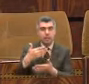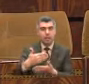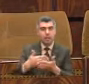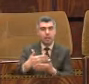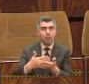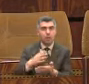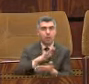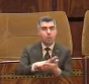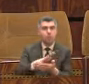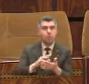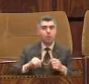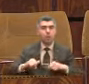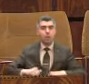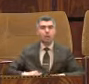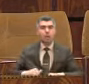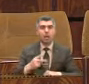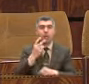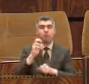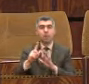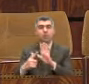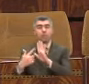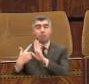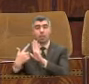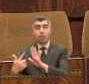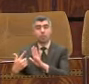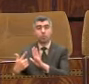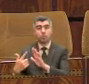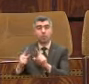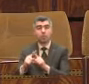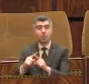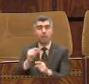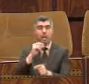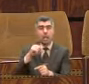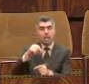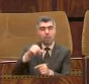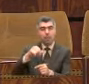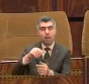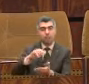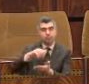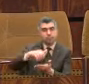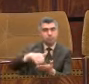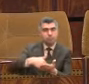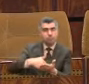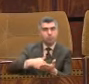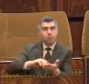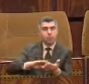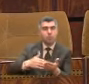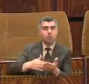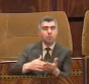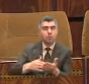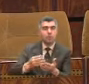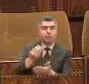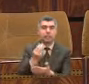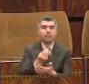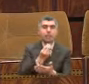أعدته وزارتكم منذ 2017 حول مقلع الرمال الذي كان طفل الذي مشى ضحية ديالو